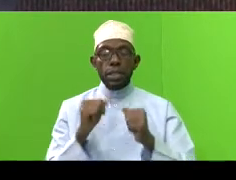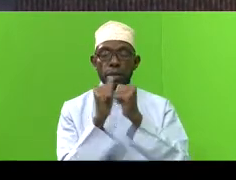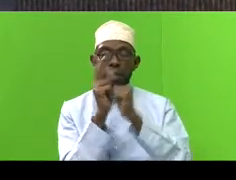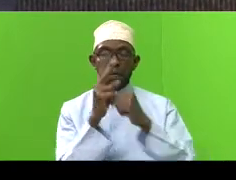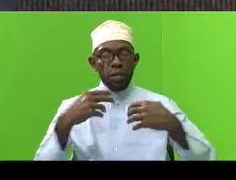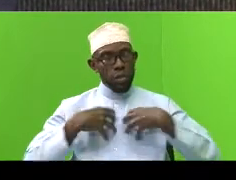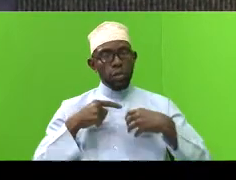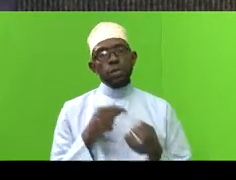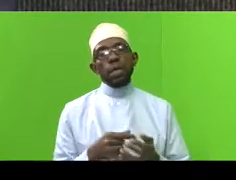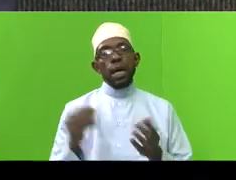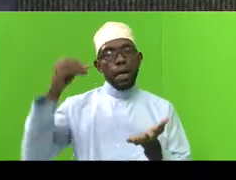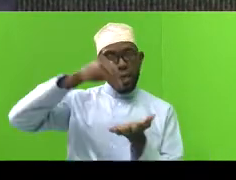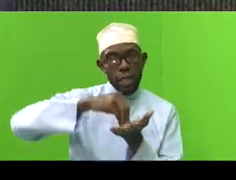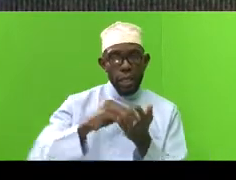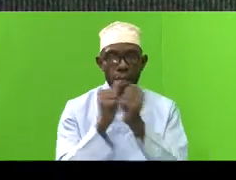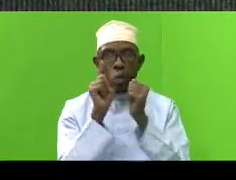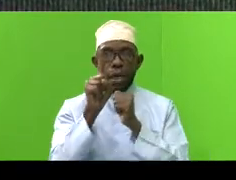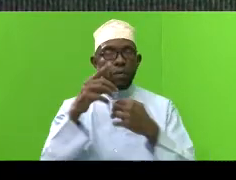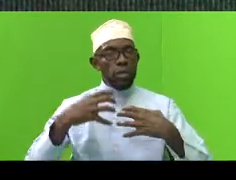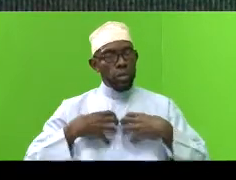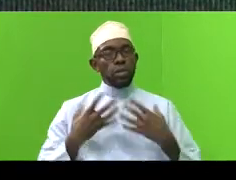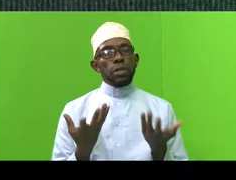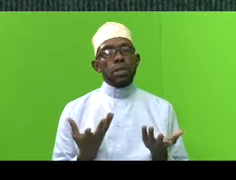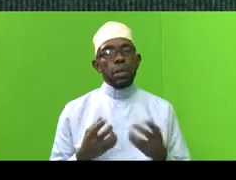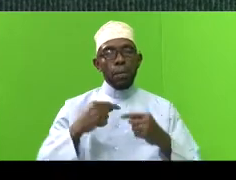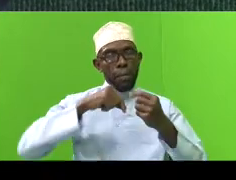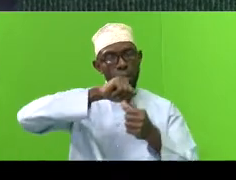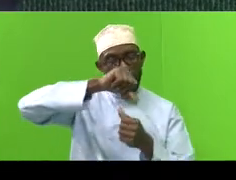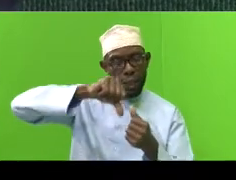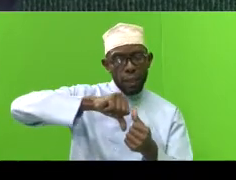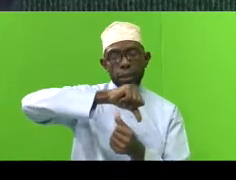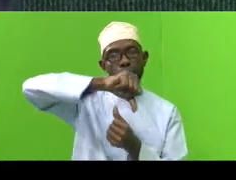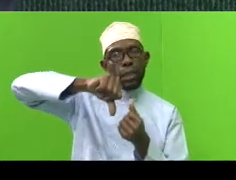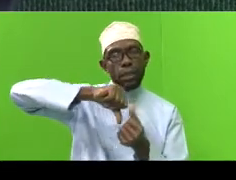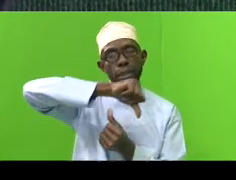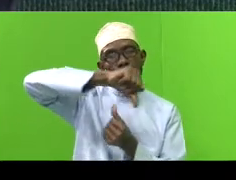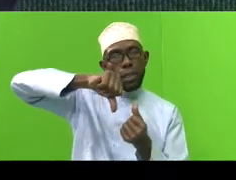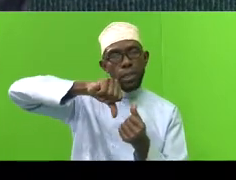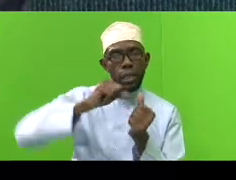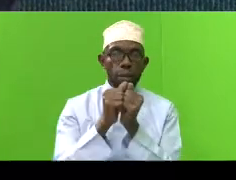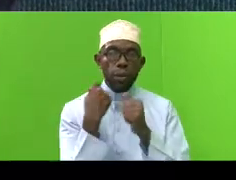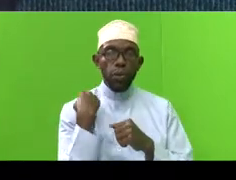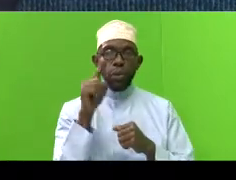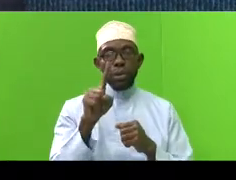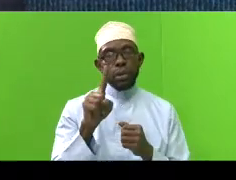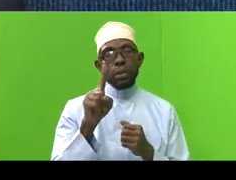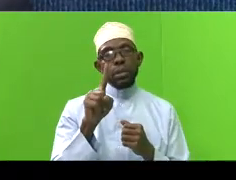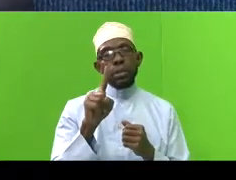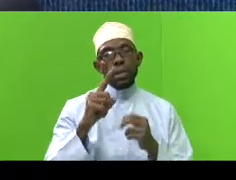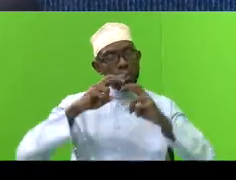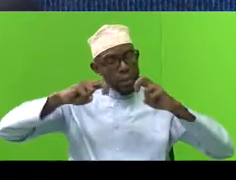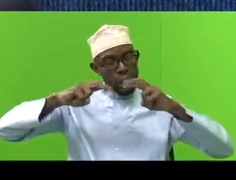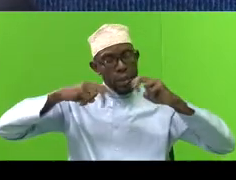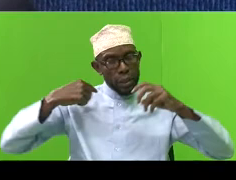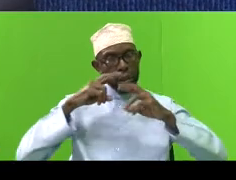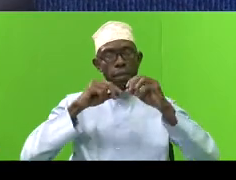uende number 7, wanakuambia number 11 is now more shocking. Unaenda pale namba ile, neno wanakuzungusha, wanakuambia nao number 1, shake number 1. Sasa ile